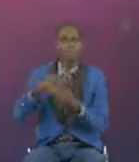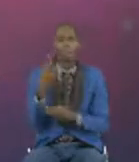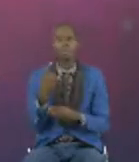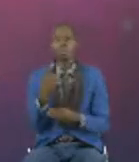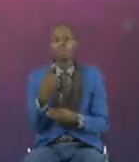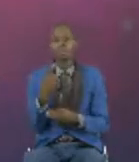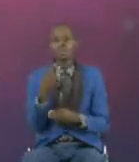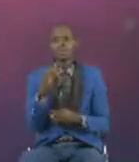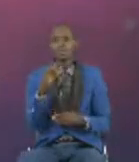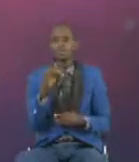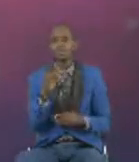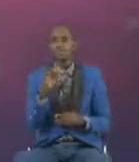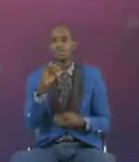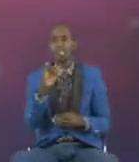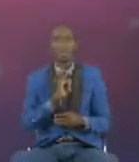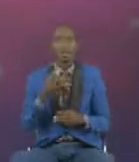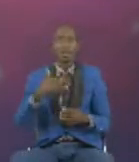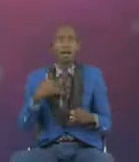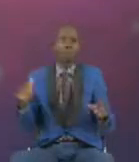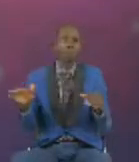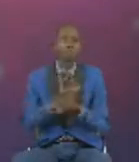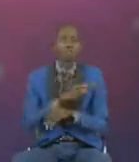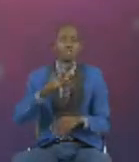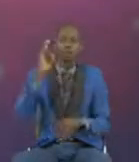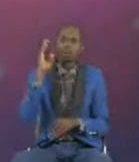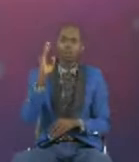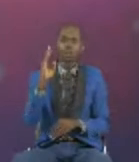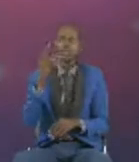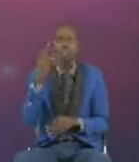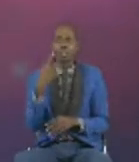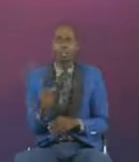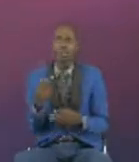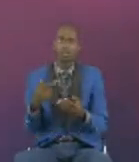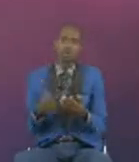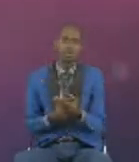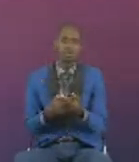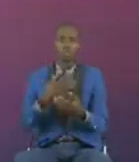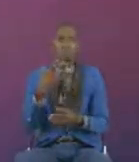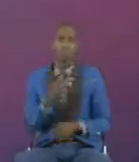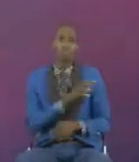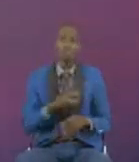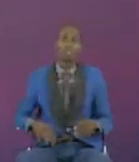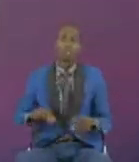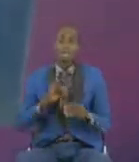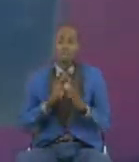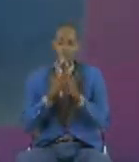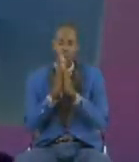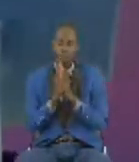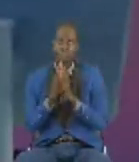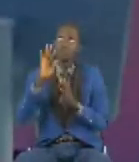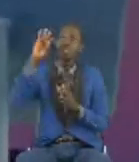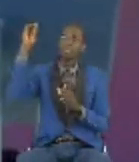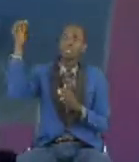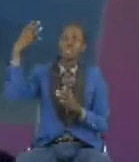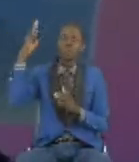j'ai abondamment répandu, prêché l'Évangile de Christ. Je prie que